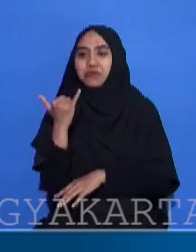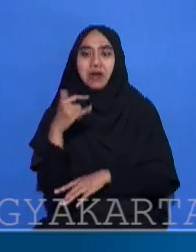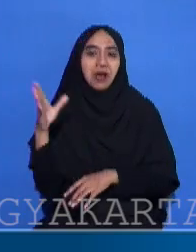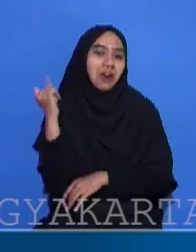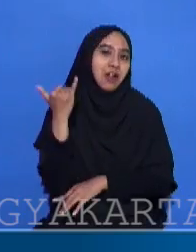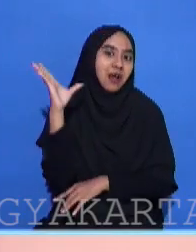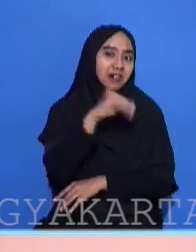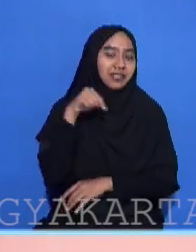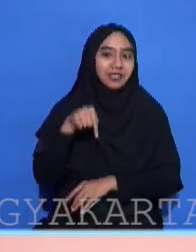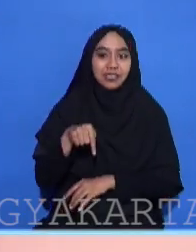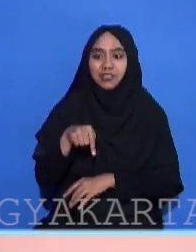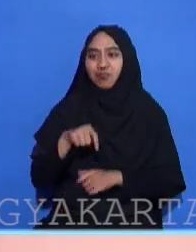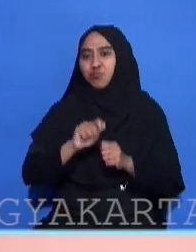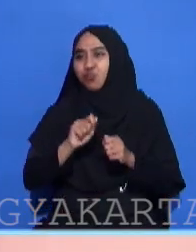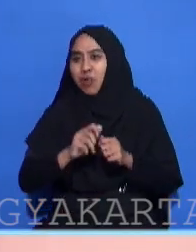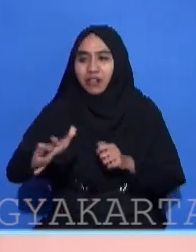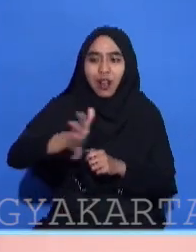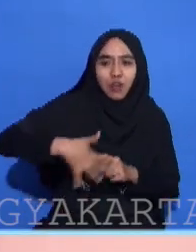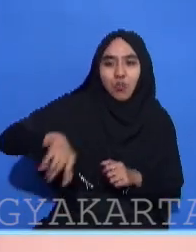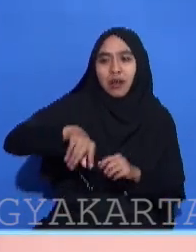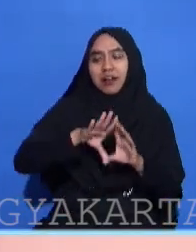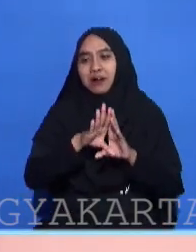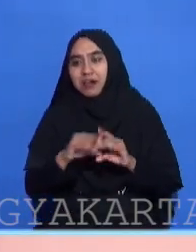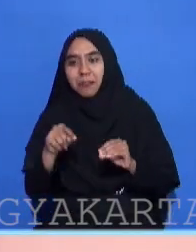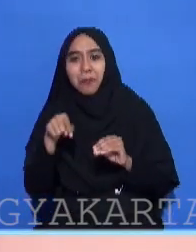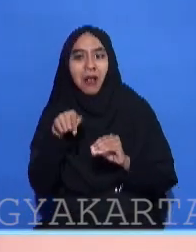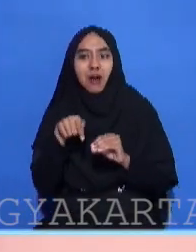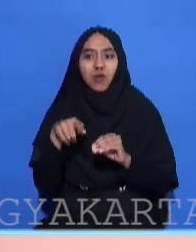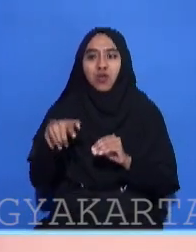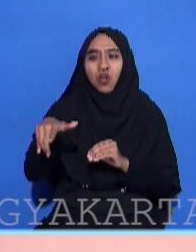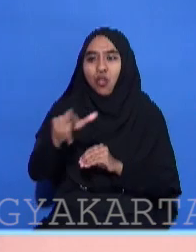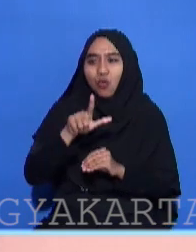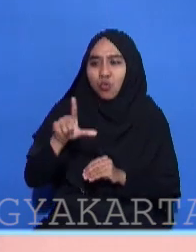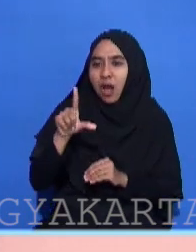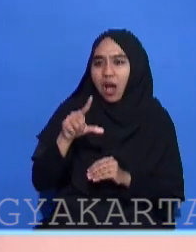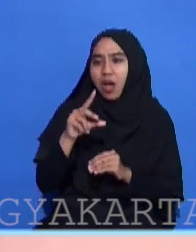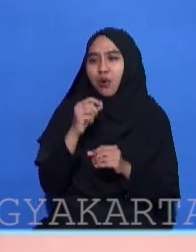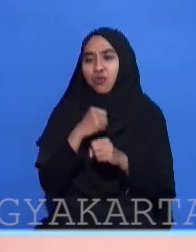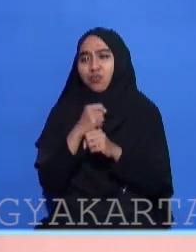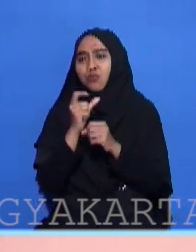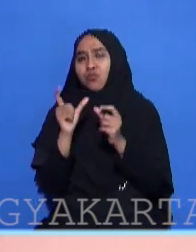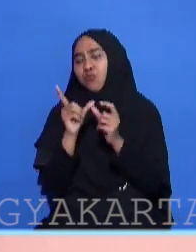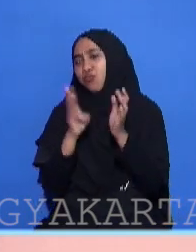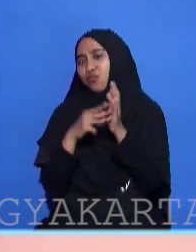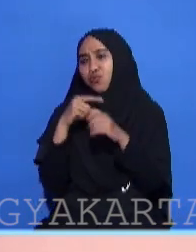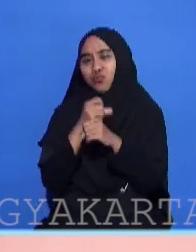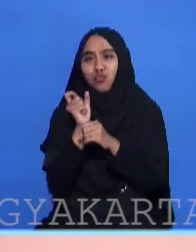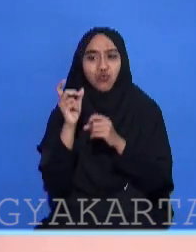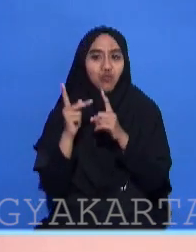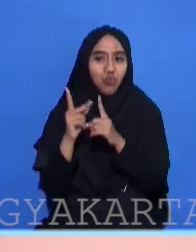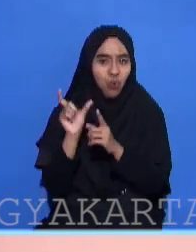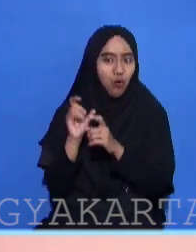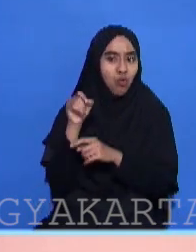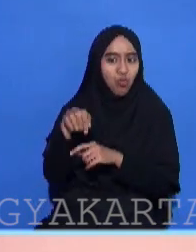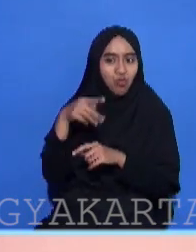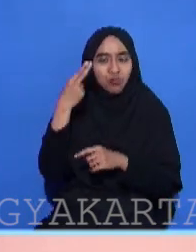guna menciptakan lingkungan Asri Kelurahan Maguwoharjo Sleman meresmikan ruang terbuka hijau yang dapat digunakan masyarakat untuk berbagai